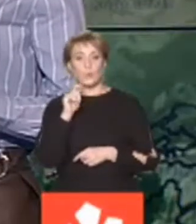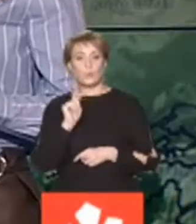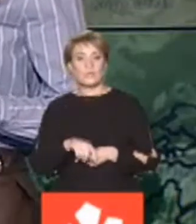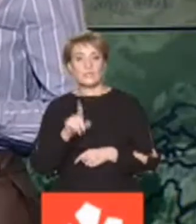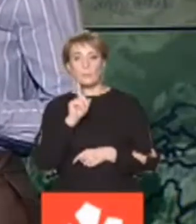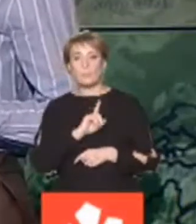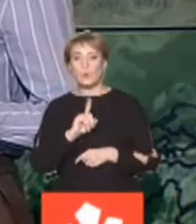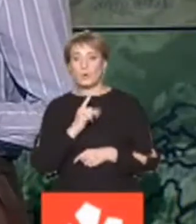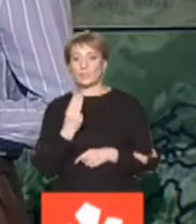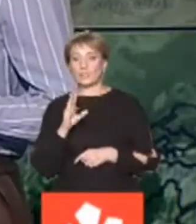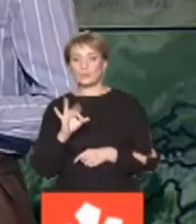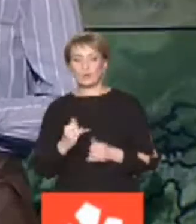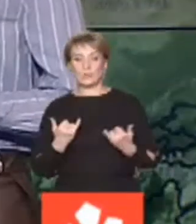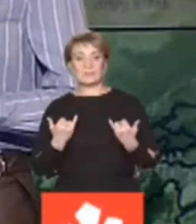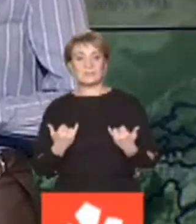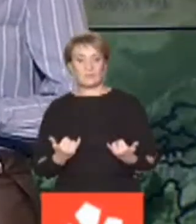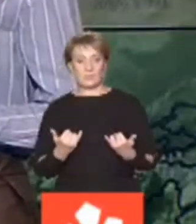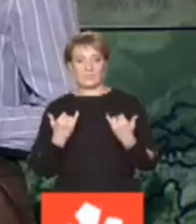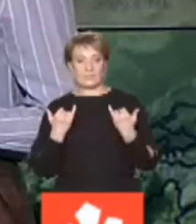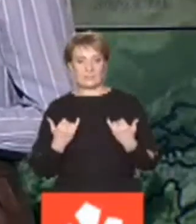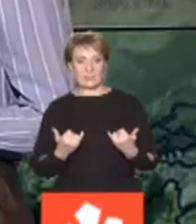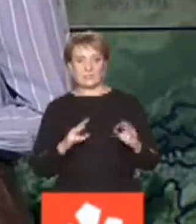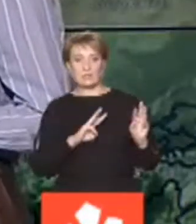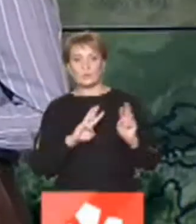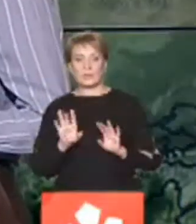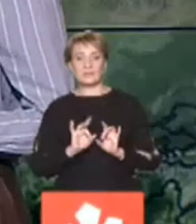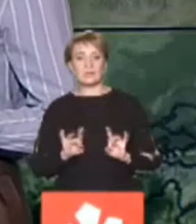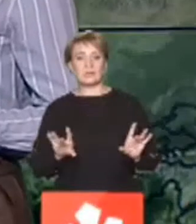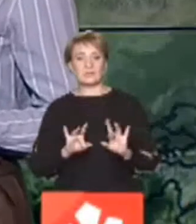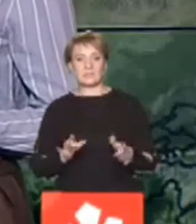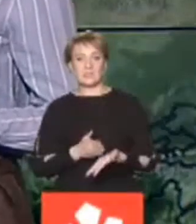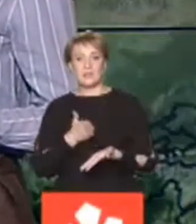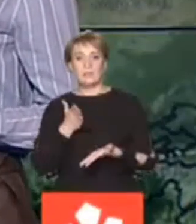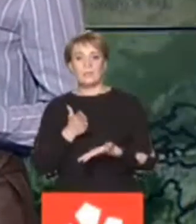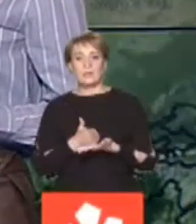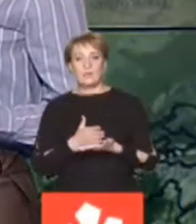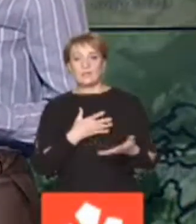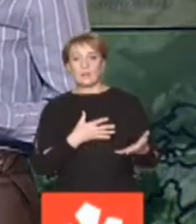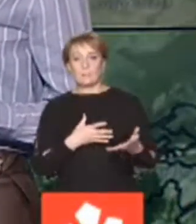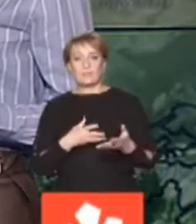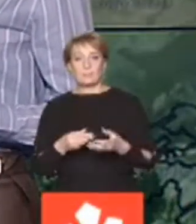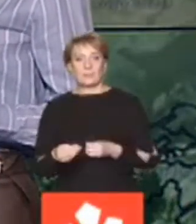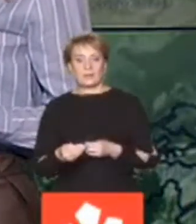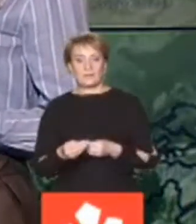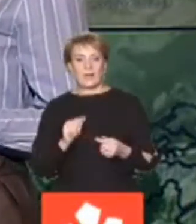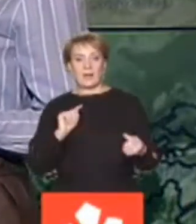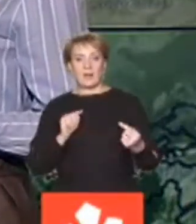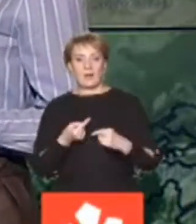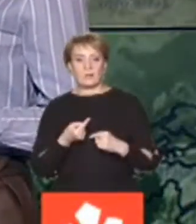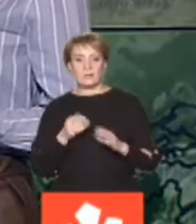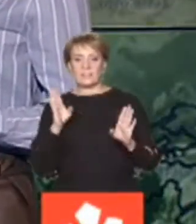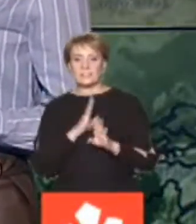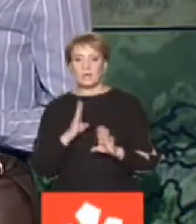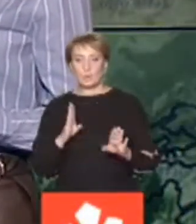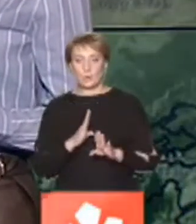поки що, сьогодні ще ось це зараз, онлайн-трансляція, скажімо так, перебуває під впливом потужного антициклону із